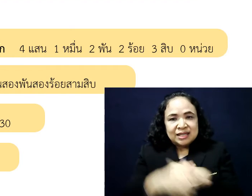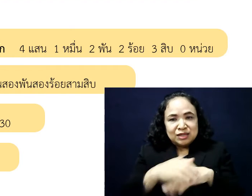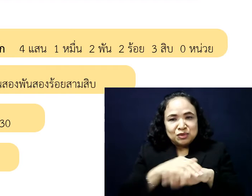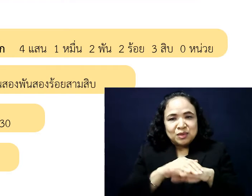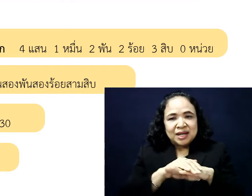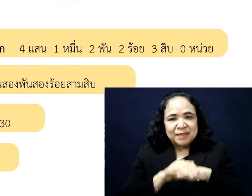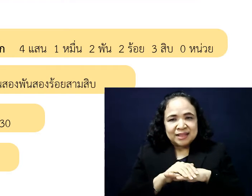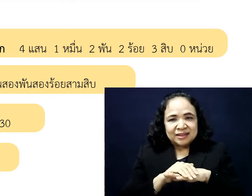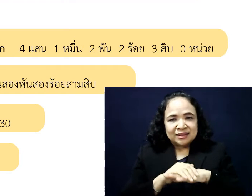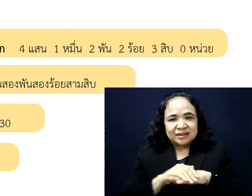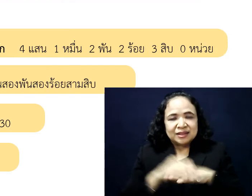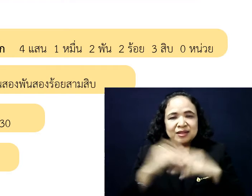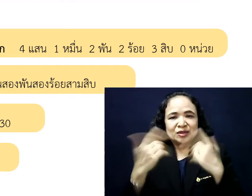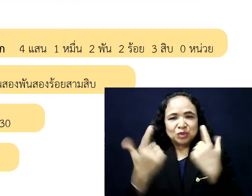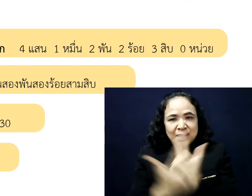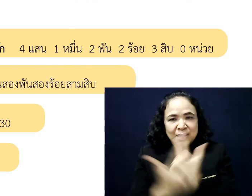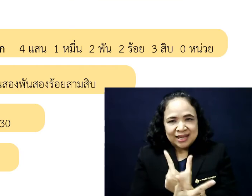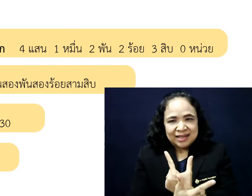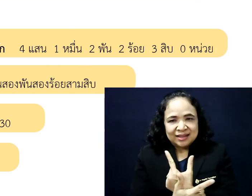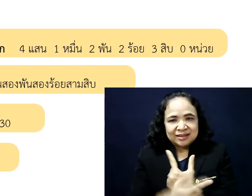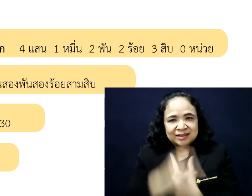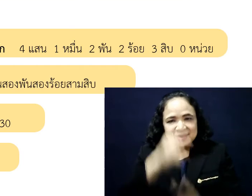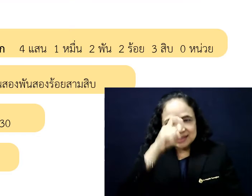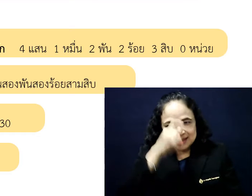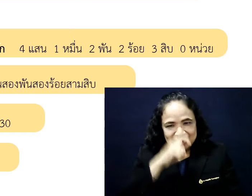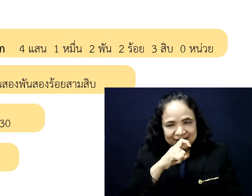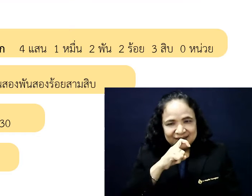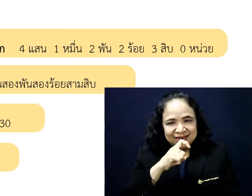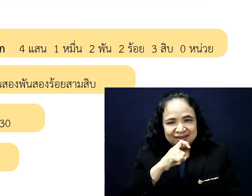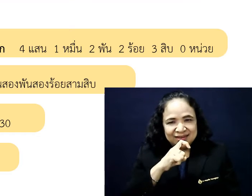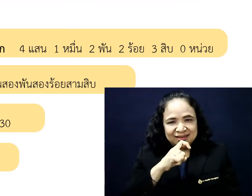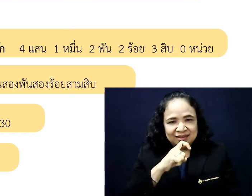เลขอินโดอาราบิกตัวเลข